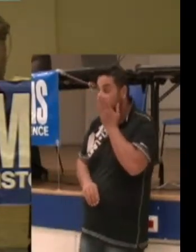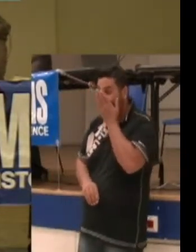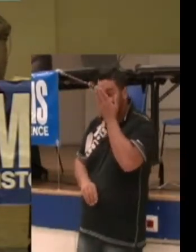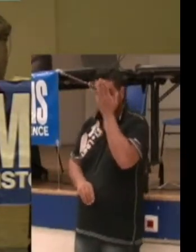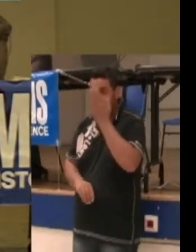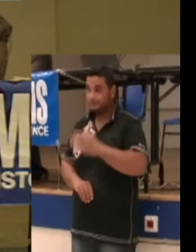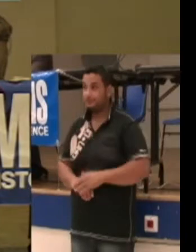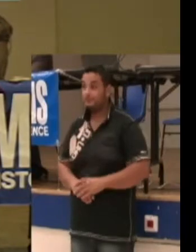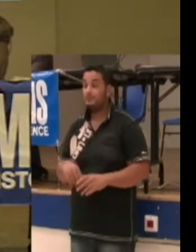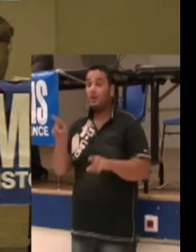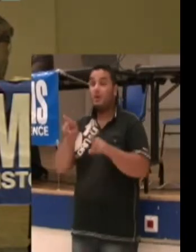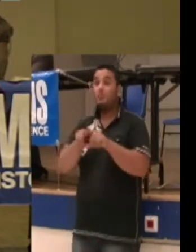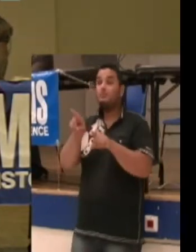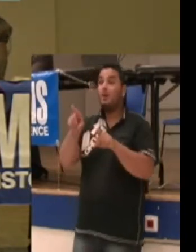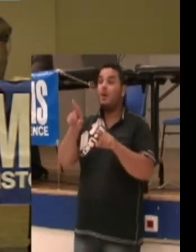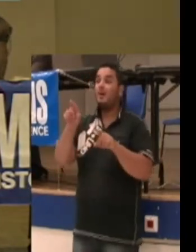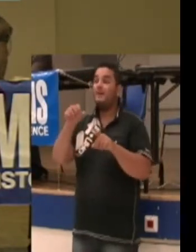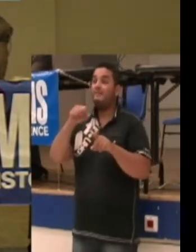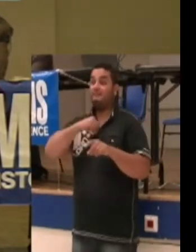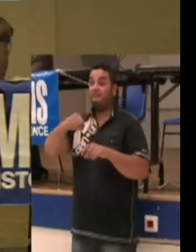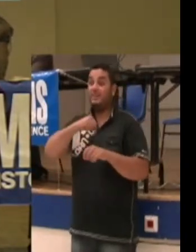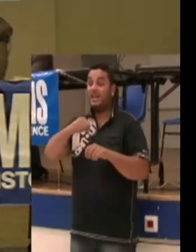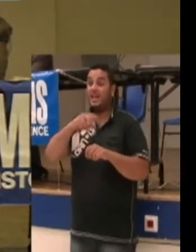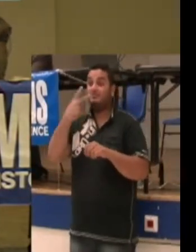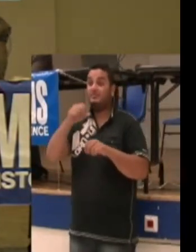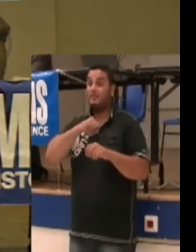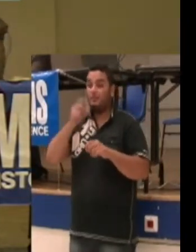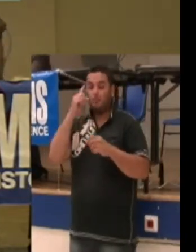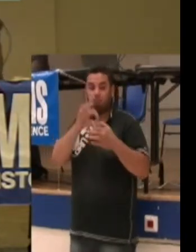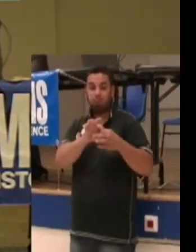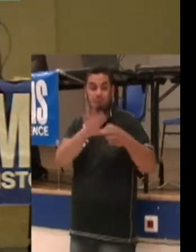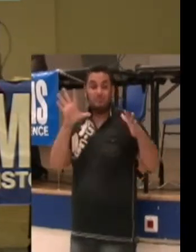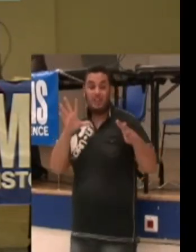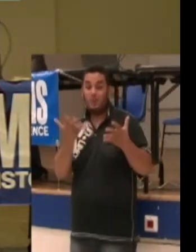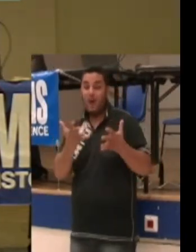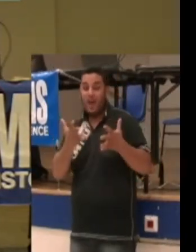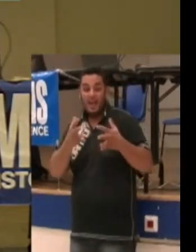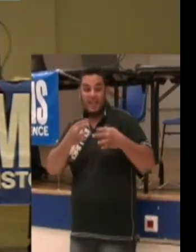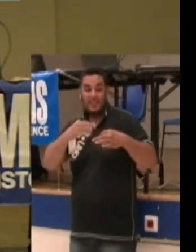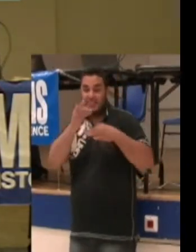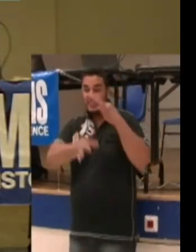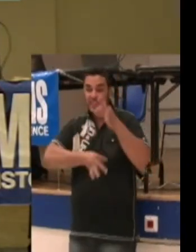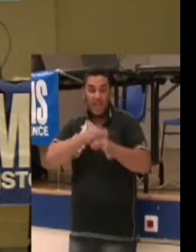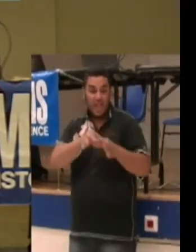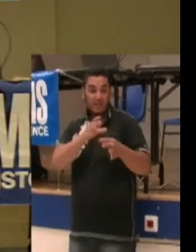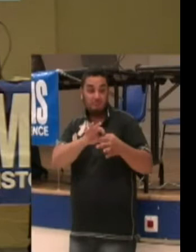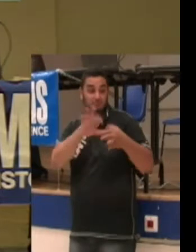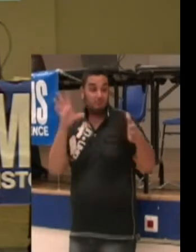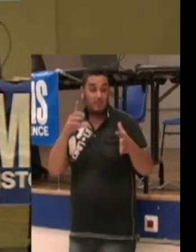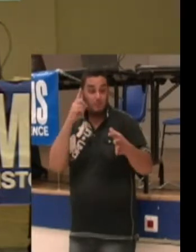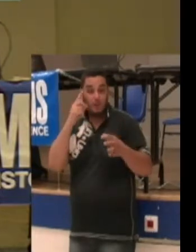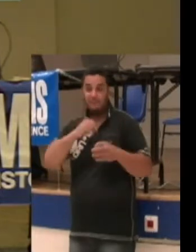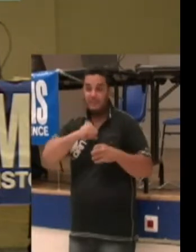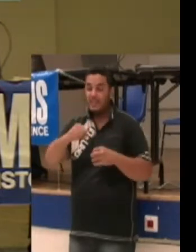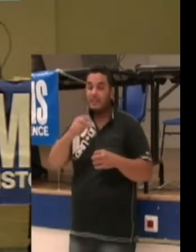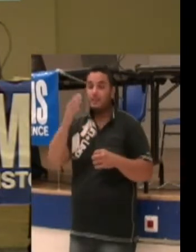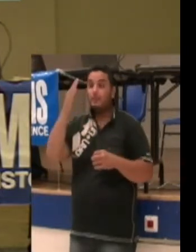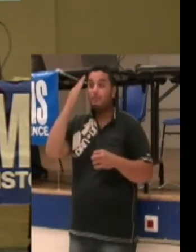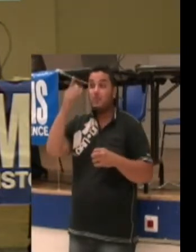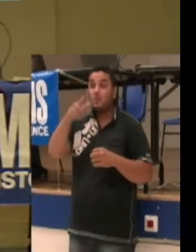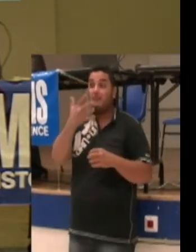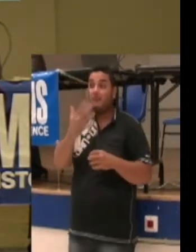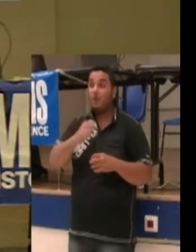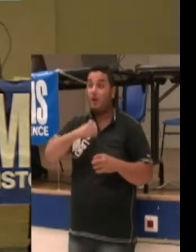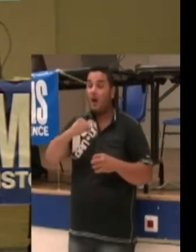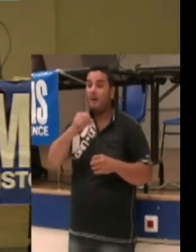atteint pour se détacher de la Terre. Et cette vitesse de libération, vous ne pouvez l'atteindre que si votre cœur